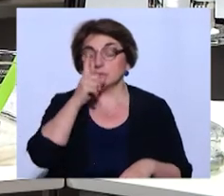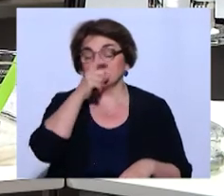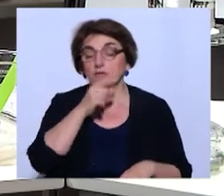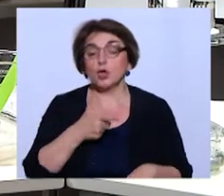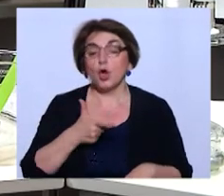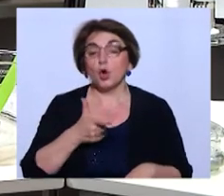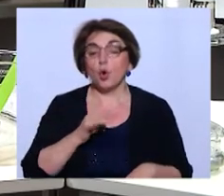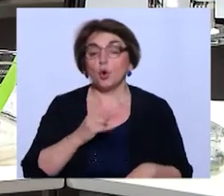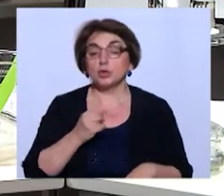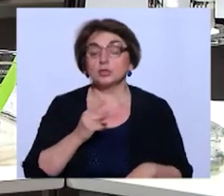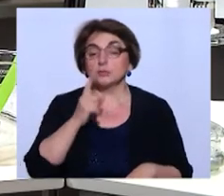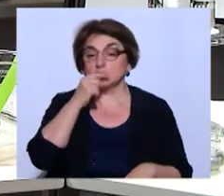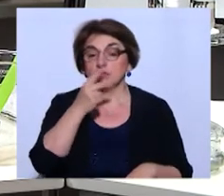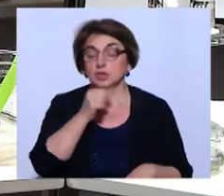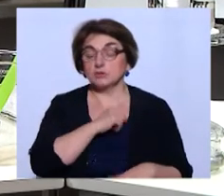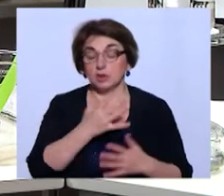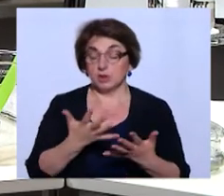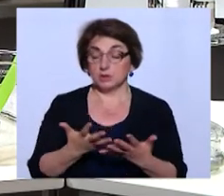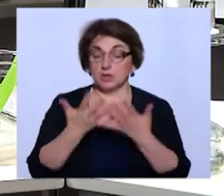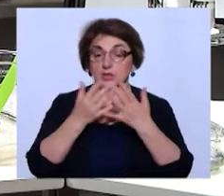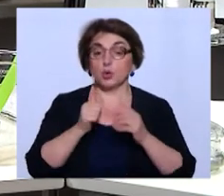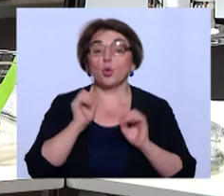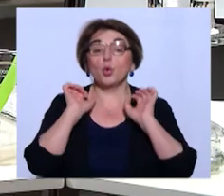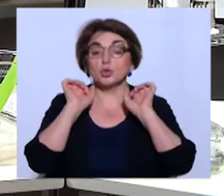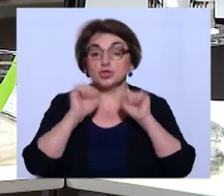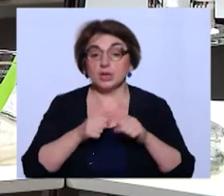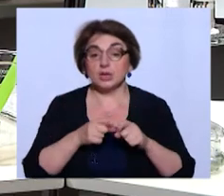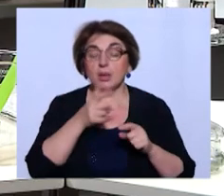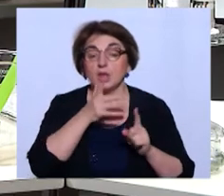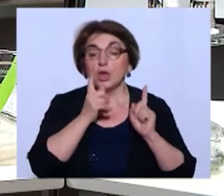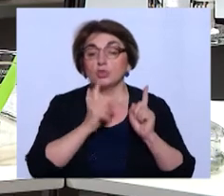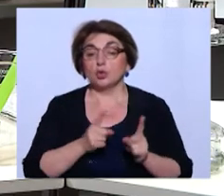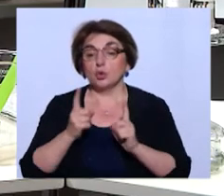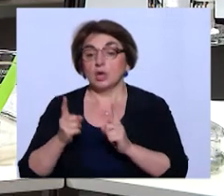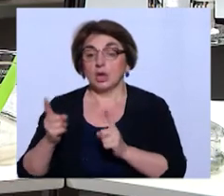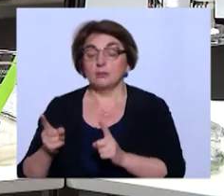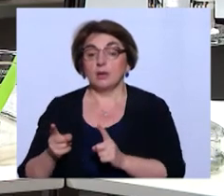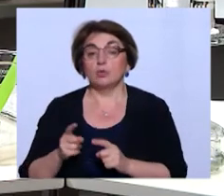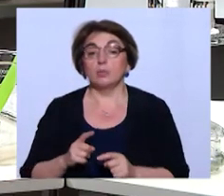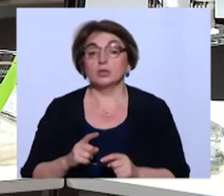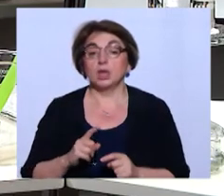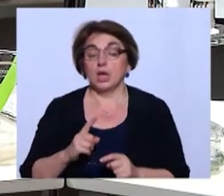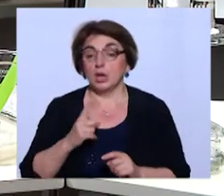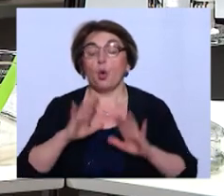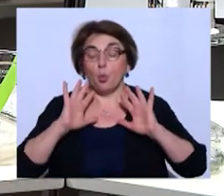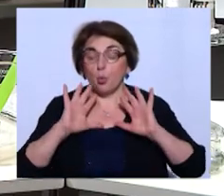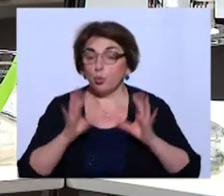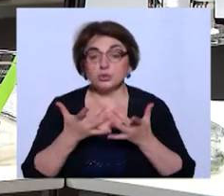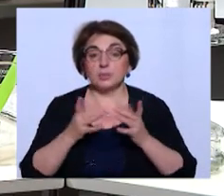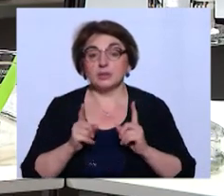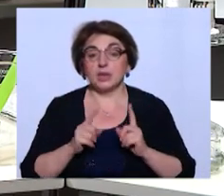მჟავას, რომ შენ ნათლად დაინახო, როგორ შეიძლება პერიოდულად დროთა განმავლობაში და არა ერთმაშად, რა თქმა